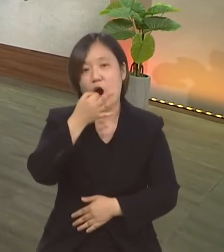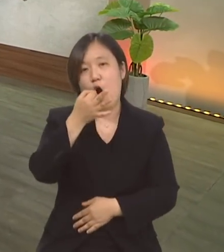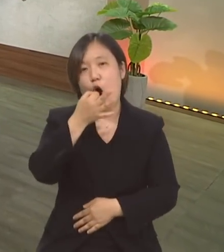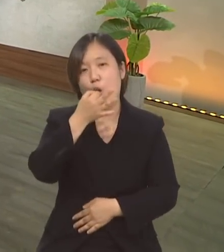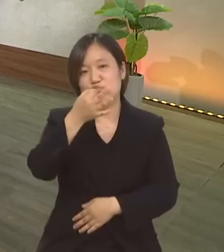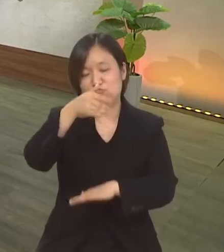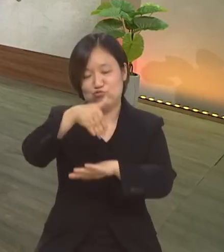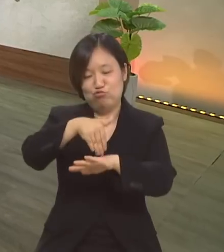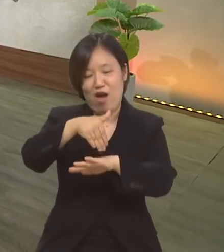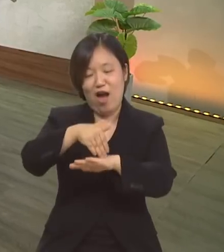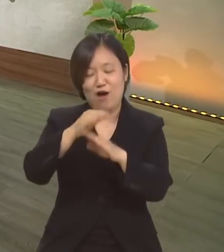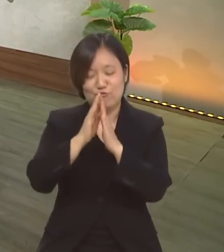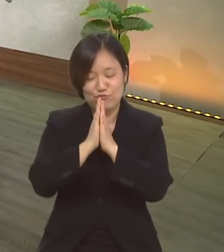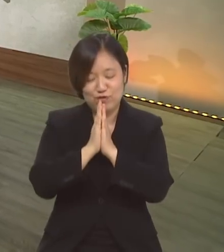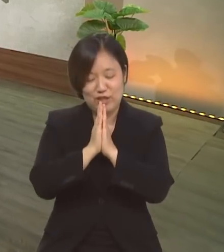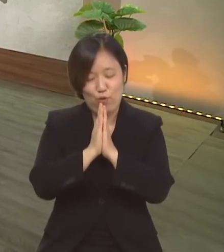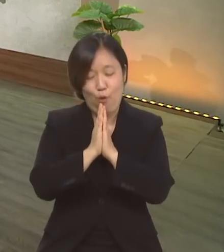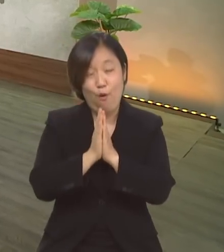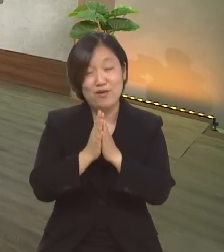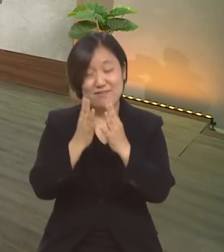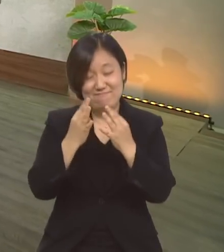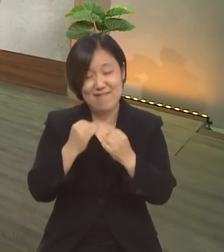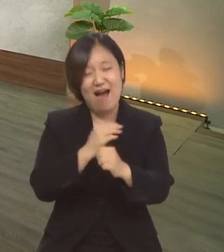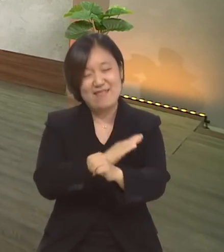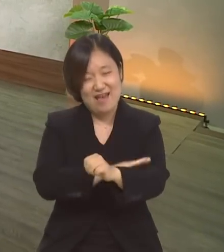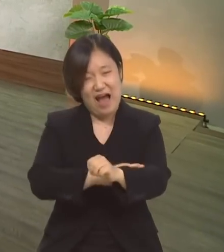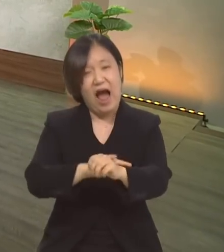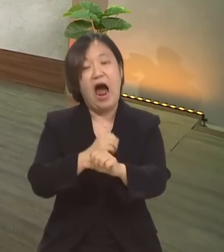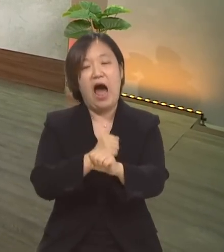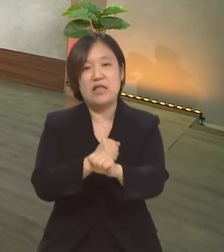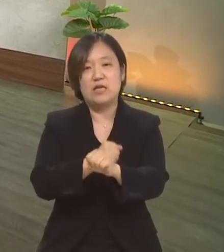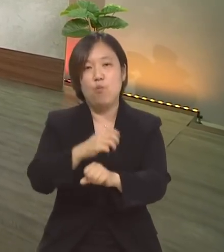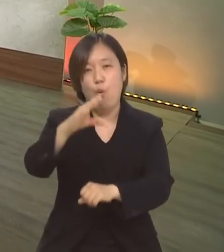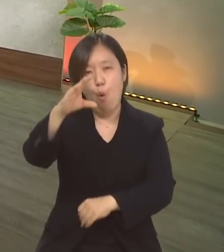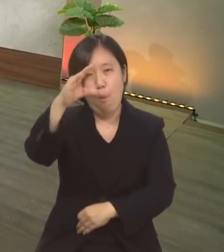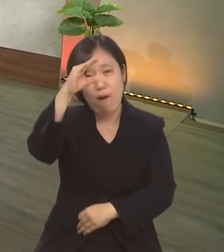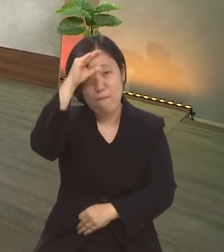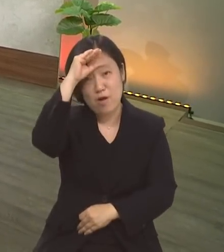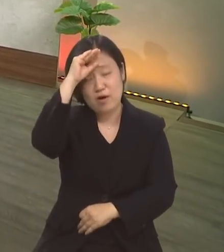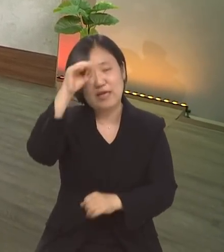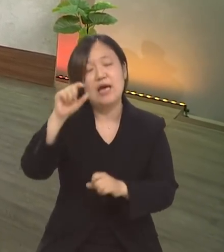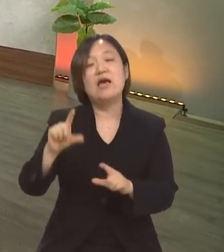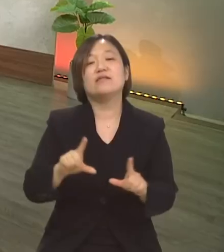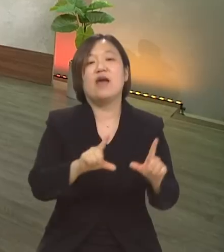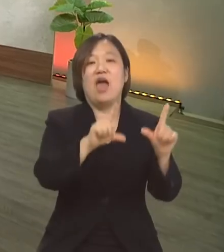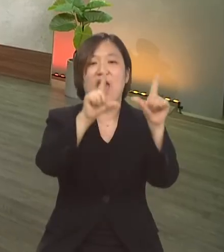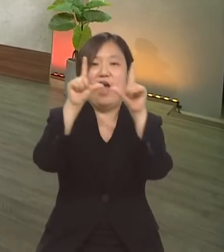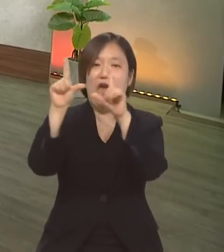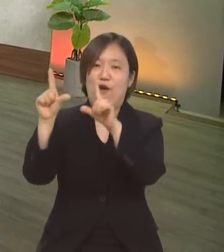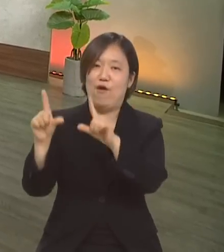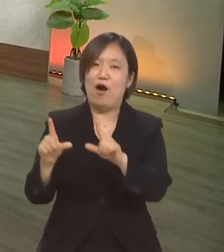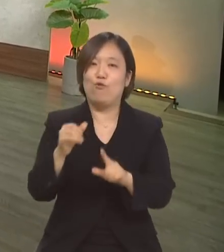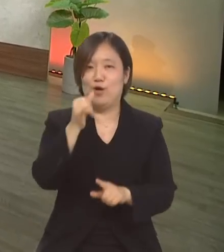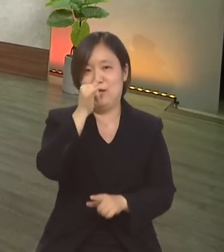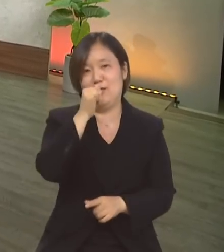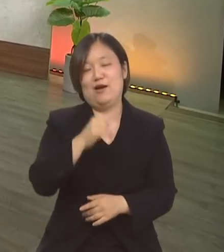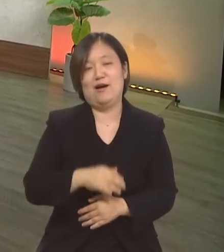그렇게 아주 신행 생활을 잘하고 있는 그런 정말 모범되는 그런 불자님 그분의